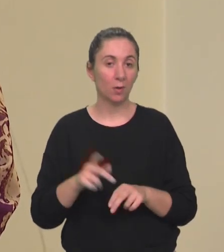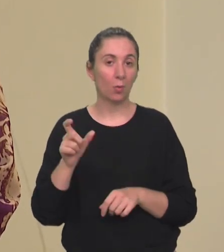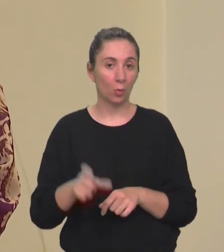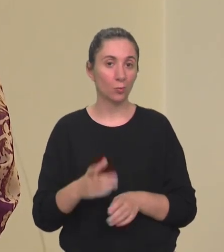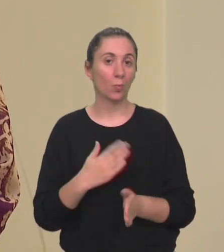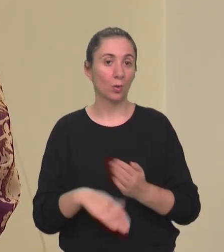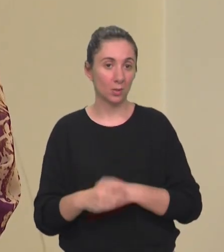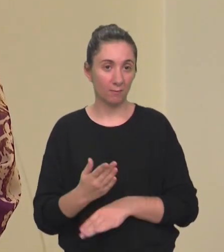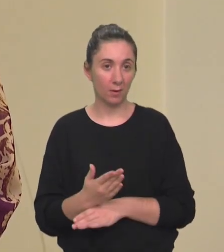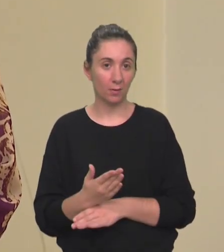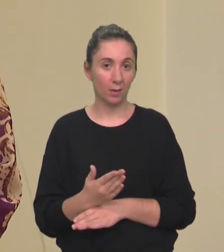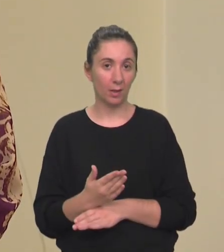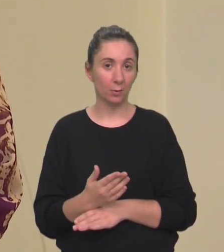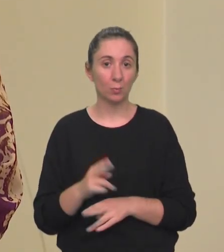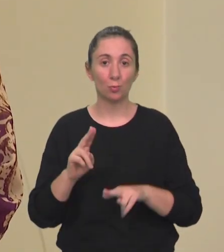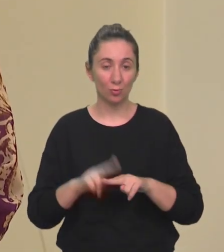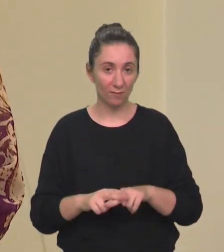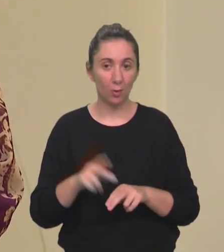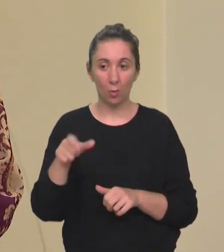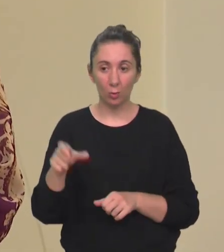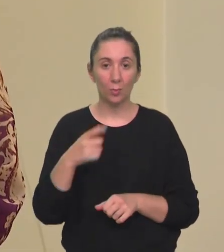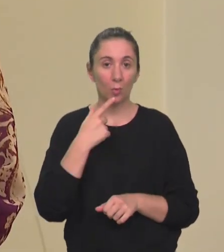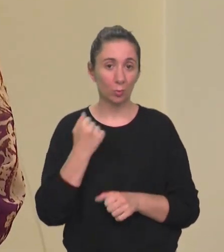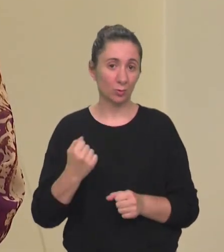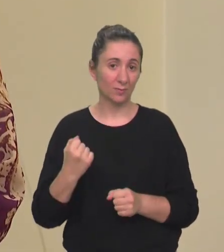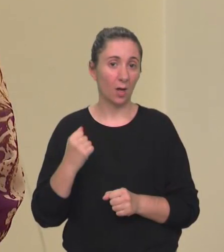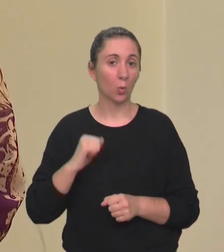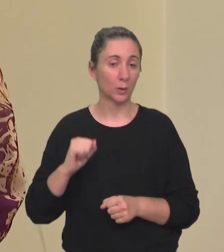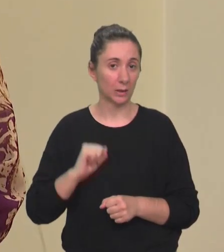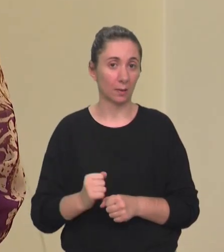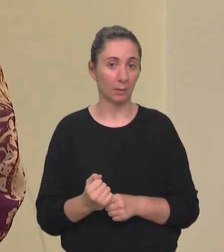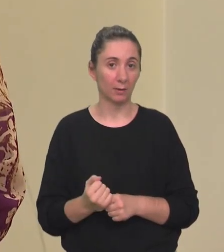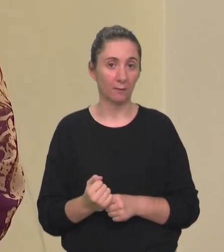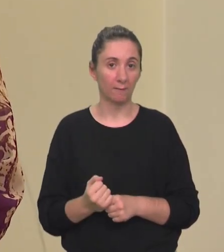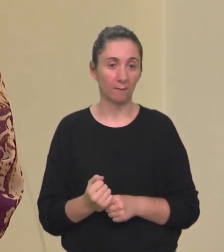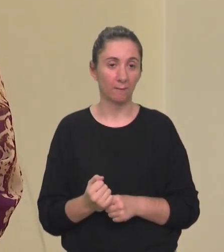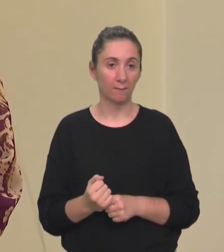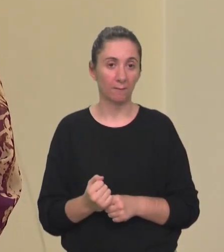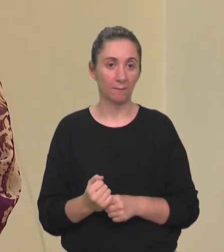s invaliditetom su osobe koje su zaista strpljive i koje su,